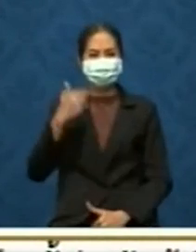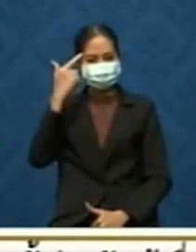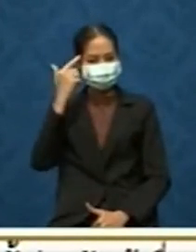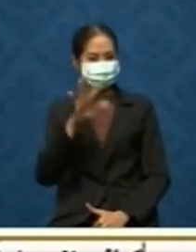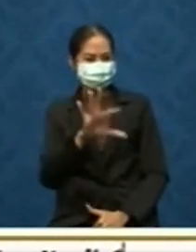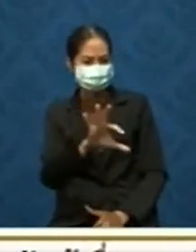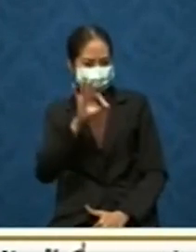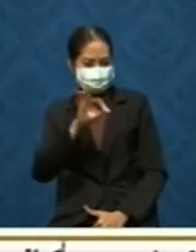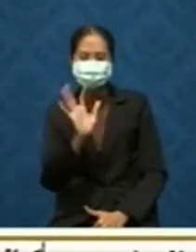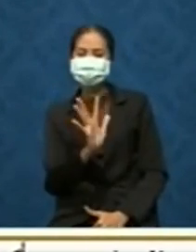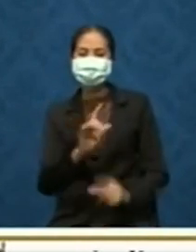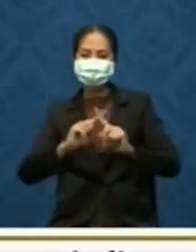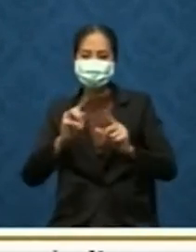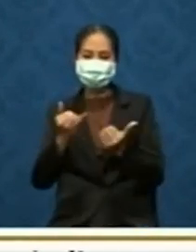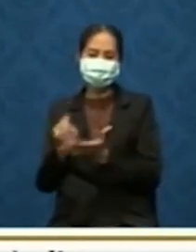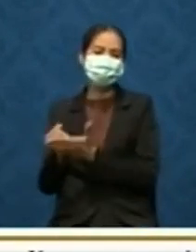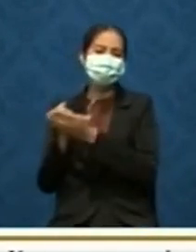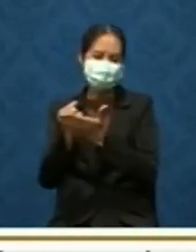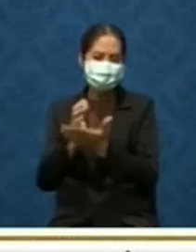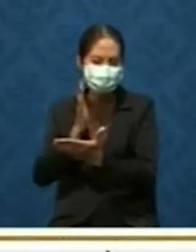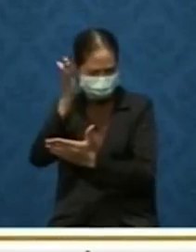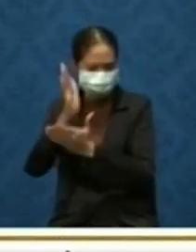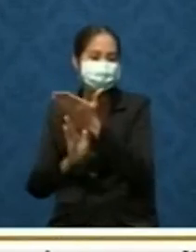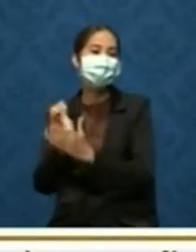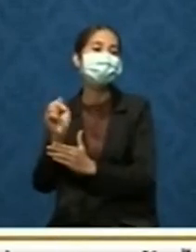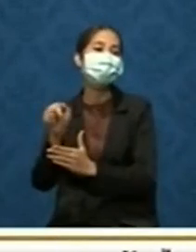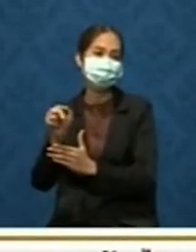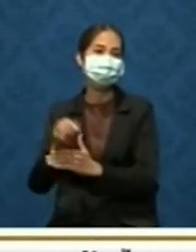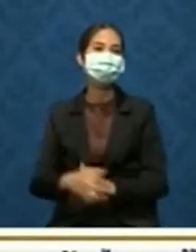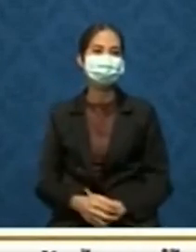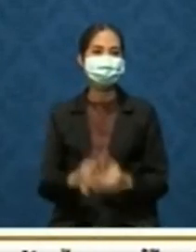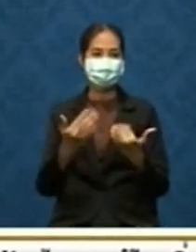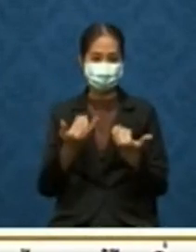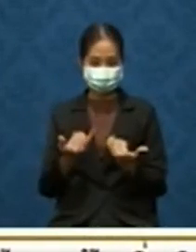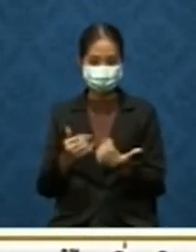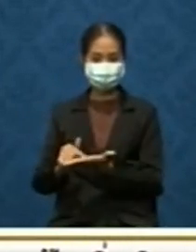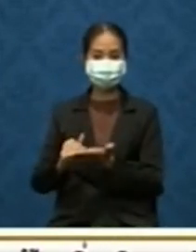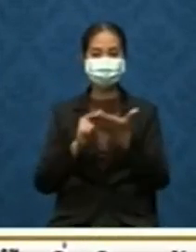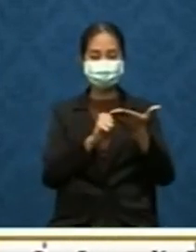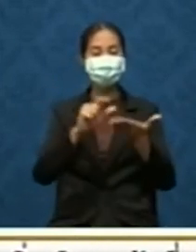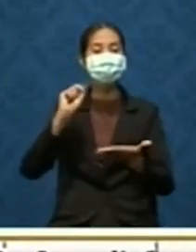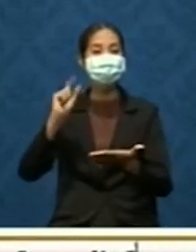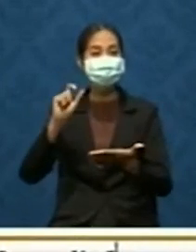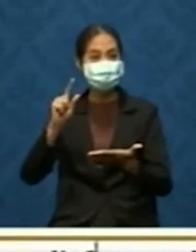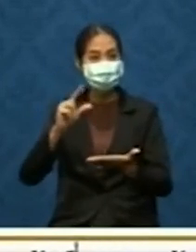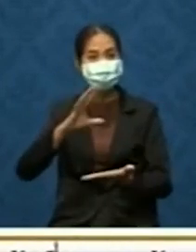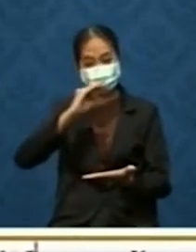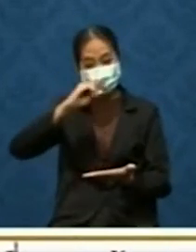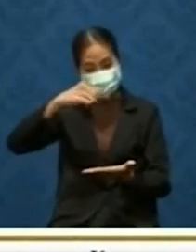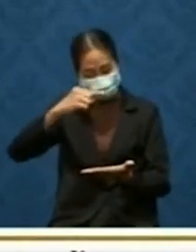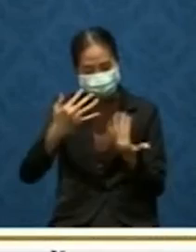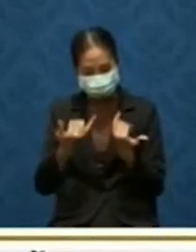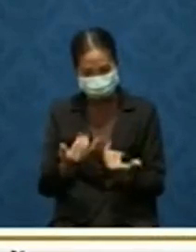แต่เป็นทางรอดเดียวของอนาคตประเทศไทยด่วนด้วยวาจาขอให้สภาผู้แทนราษฎรพิจารณา